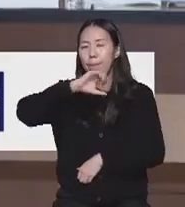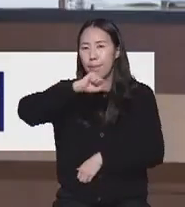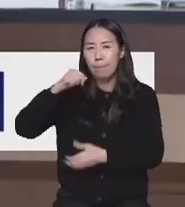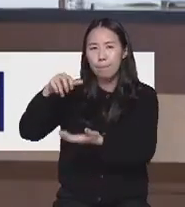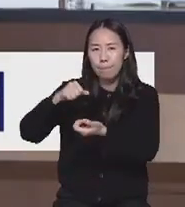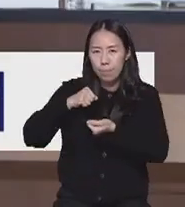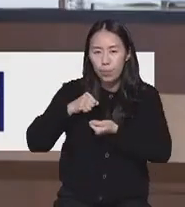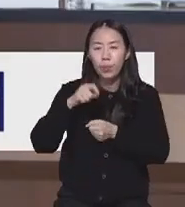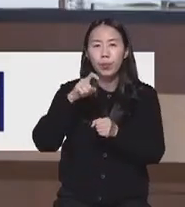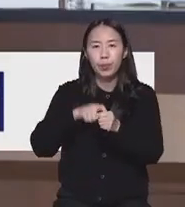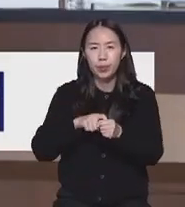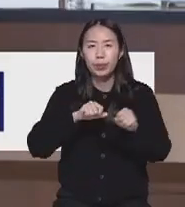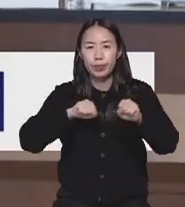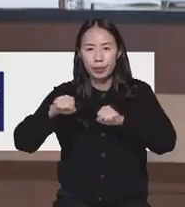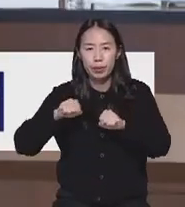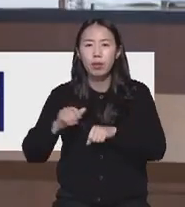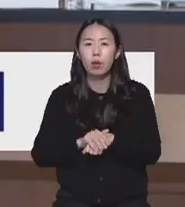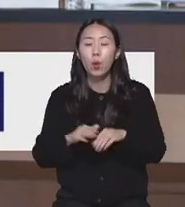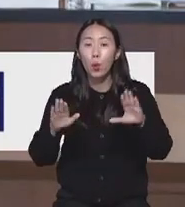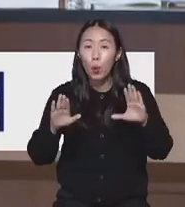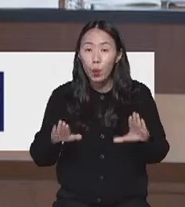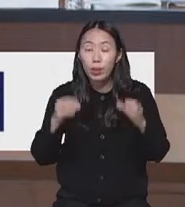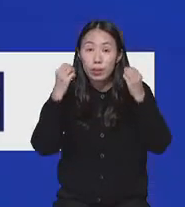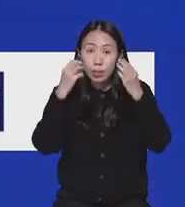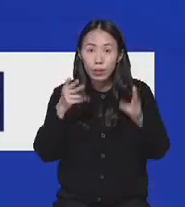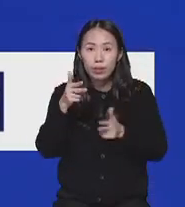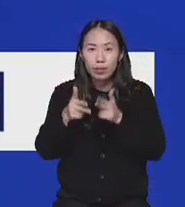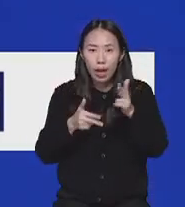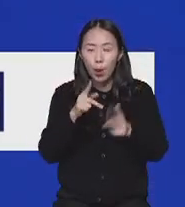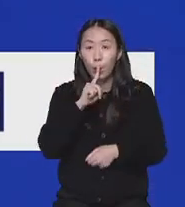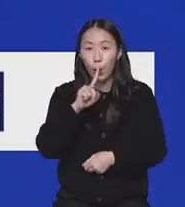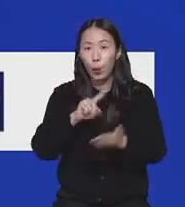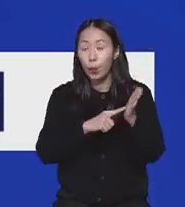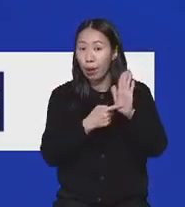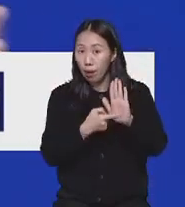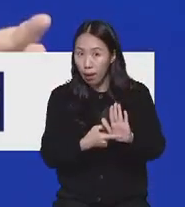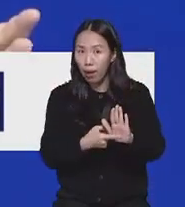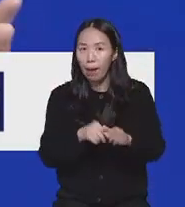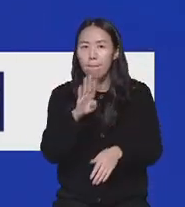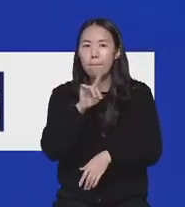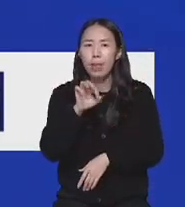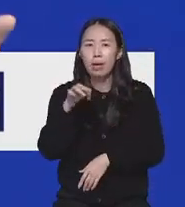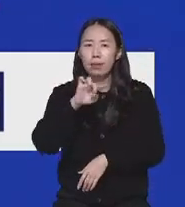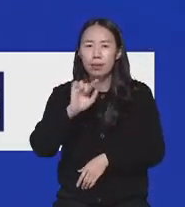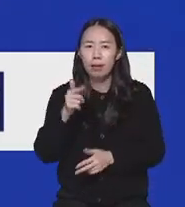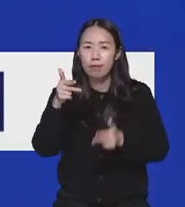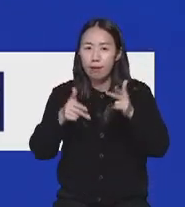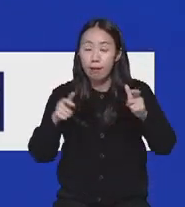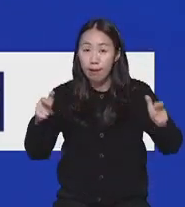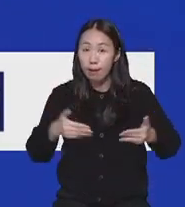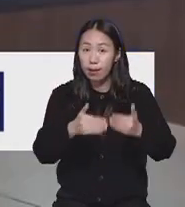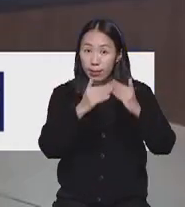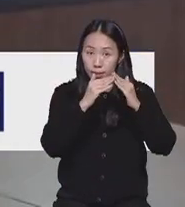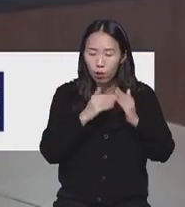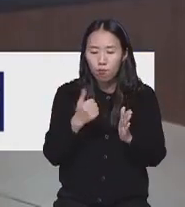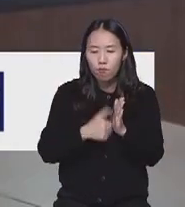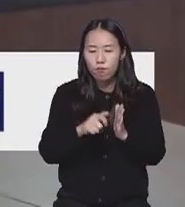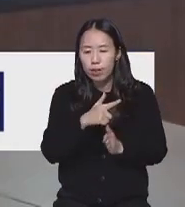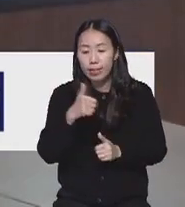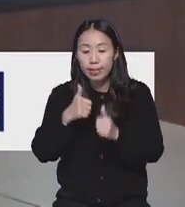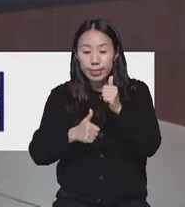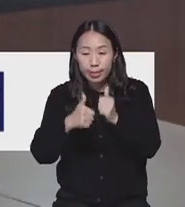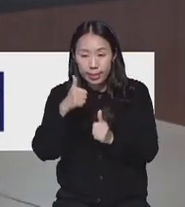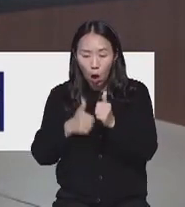나섰습니다. 전남도는 오늘 국고건의 신규 사업 보고회를 열고 방산혁신 클러스터 구축과 전력기자재